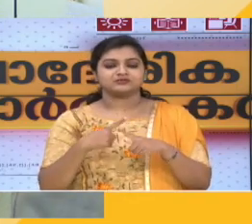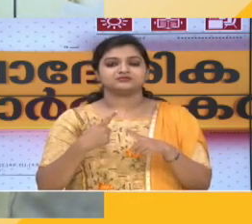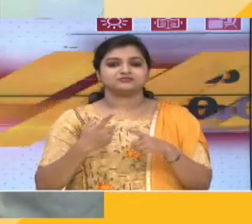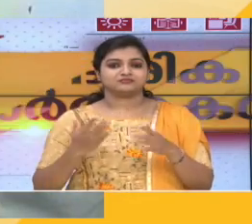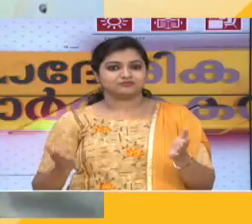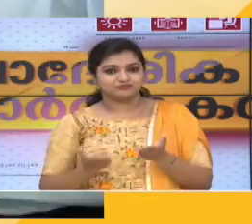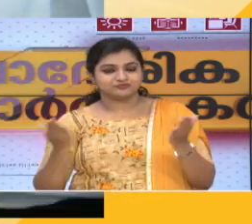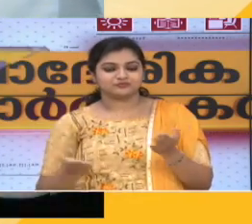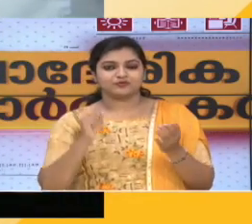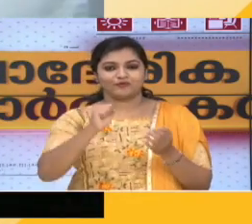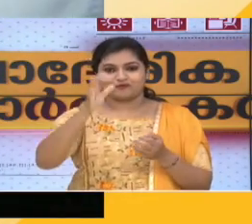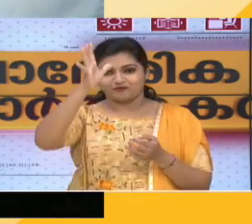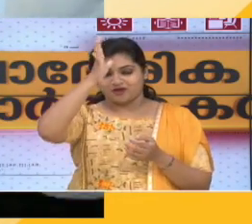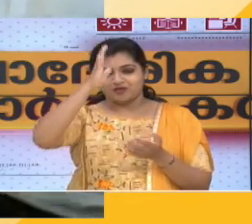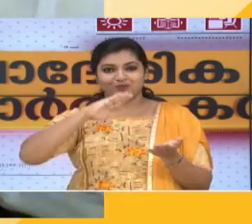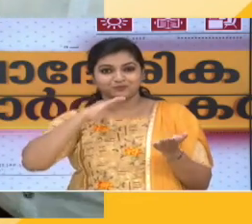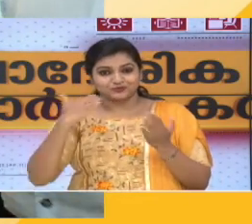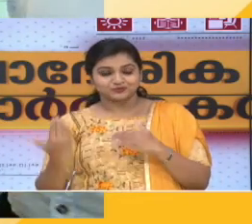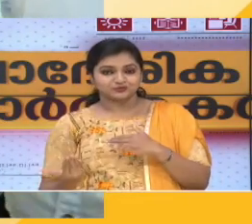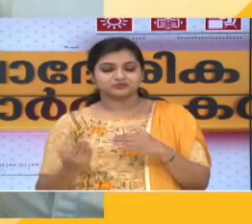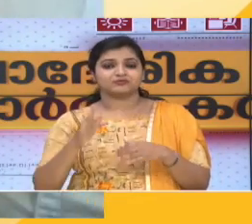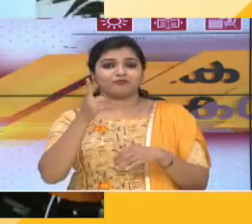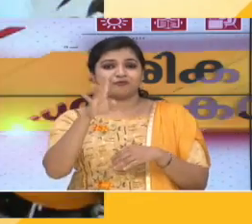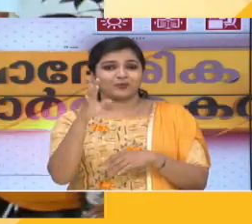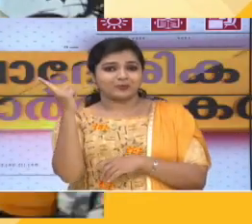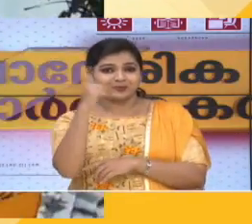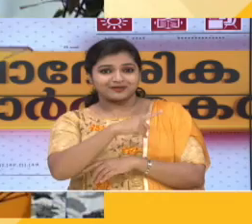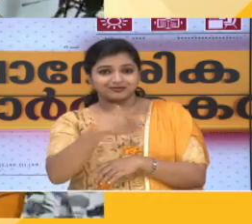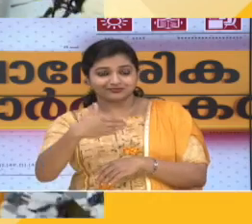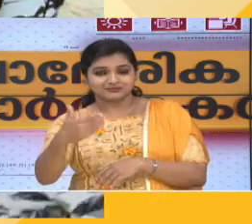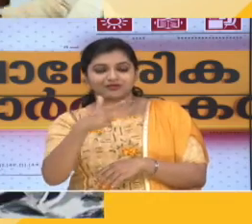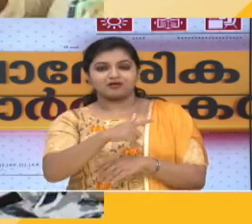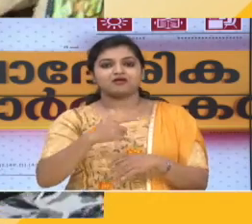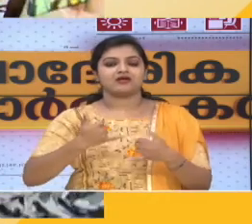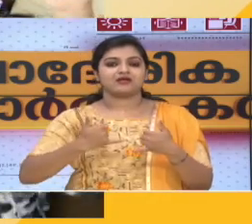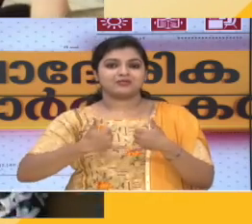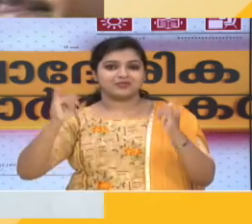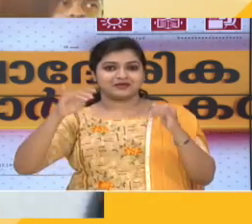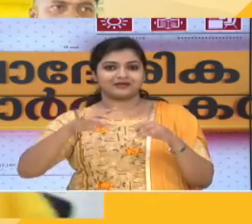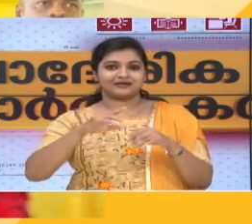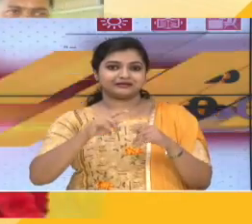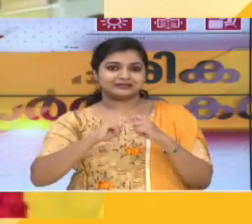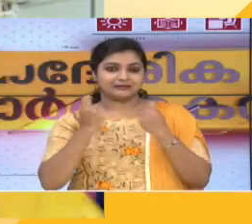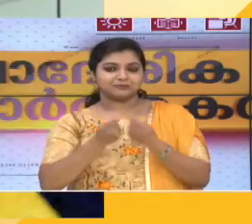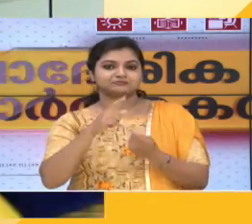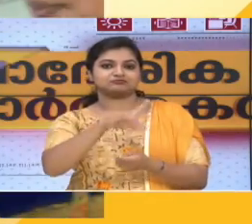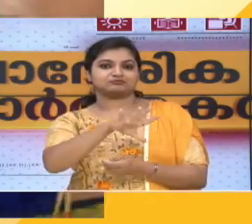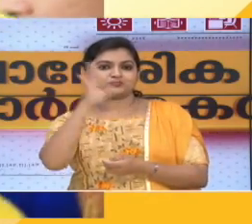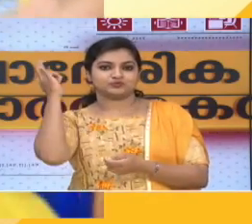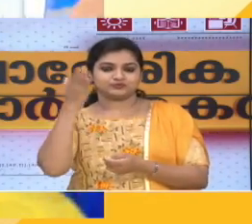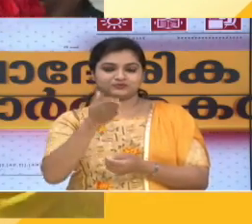ഒപ്പമുണ്ടായിരുന്ന അച്ഛൻ ശ്രീകുമാർ മരിച്ച് 14-ാം ദിവസമാണ് ലോകകപ്പിനുള്ള റോൾബോൾ ദേശീയ ടീമിലേക്ക് ശ്രീലക്ഷ്മിക്ക്